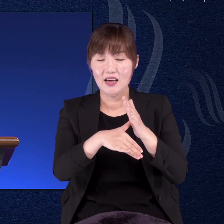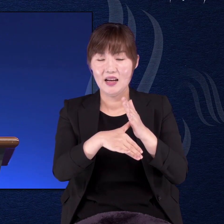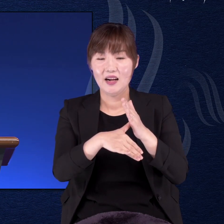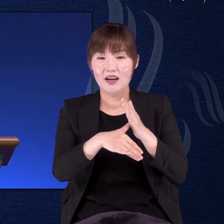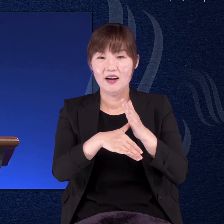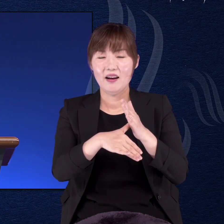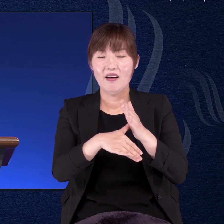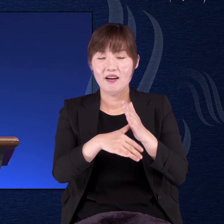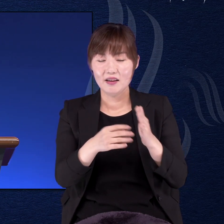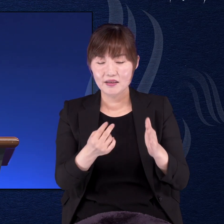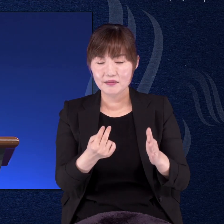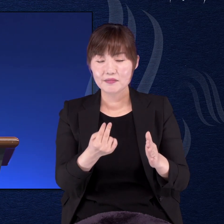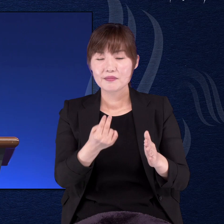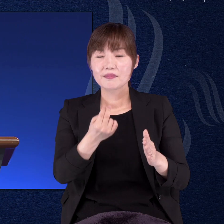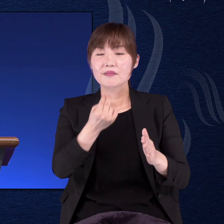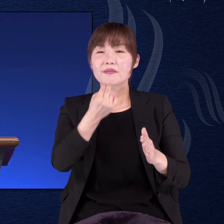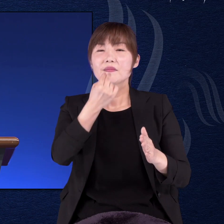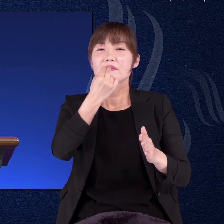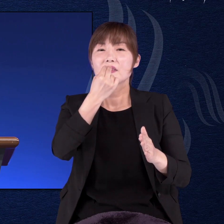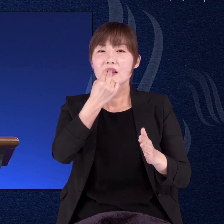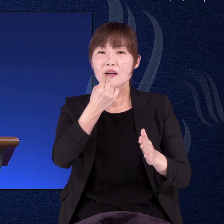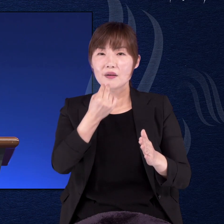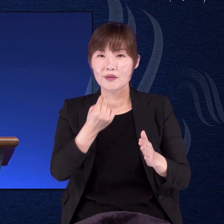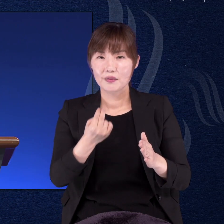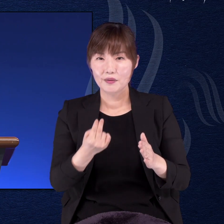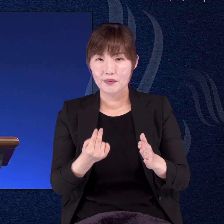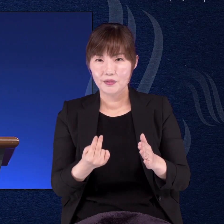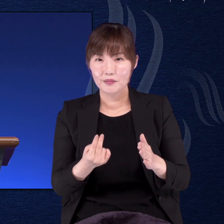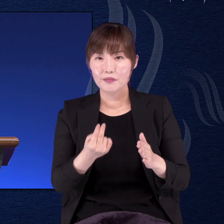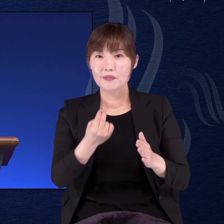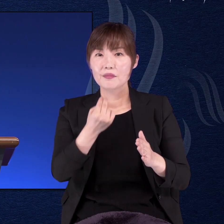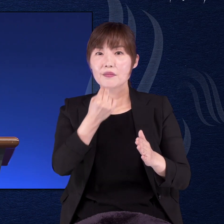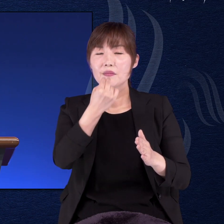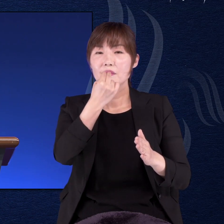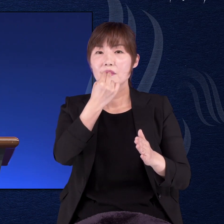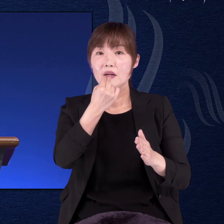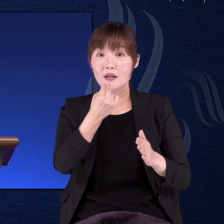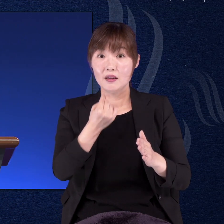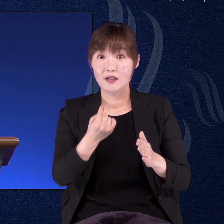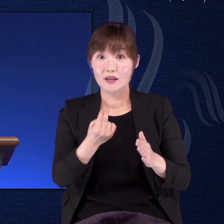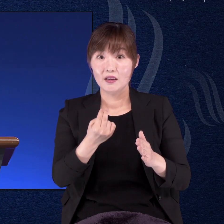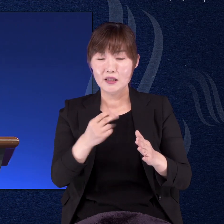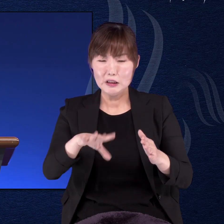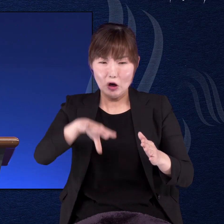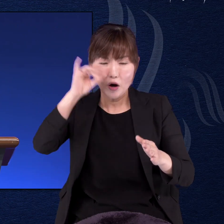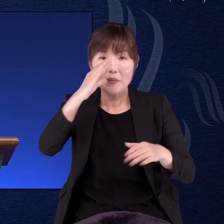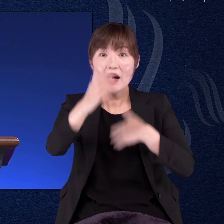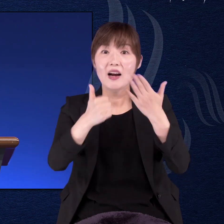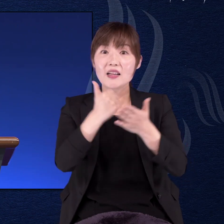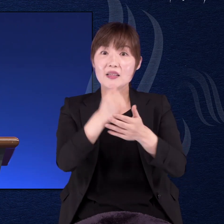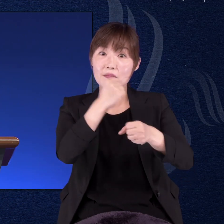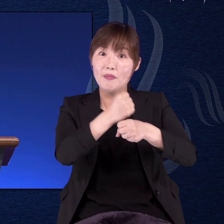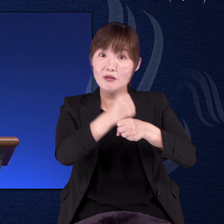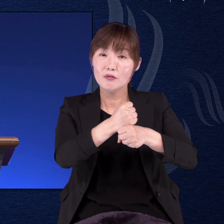하나님이 태초에 흙으로 사람을 빚으셨을 때 불어넣어 주시던 그 생기를